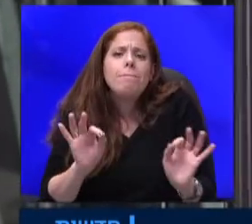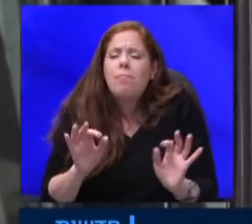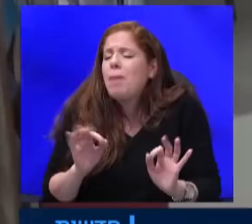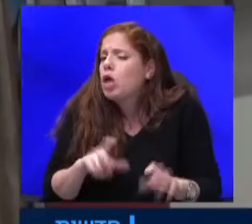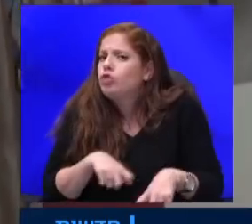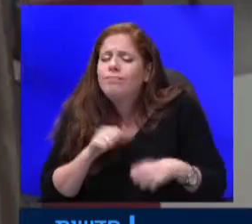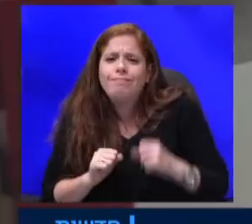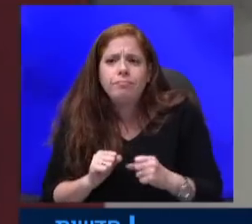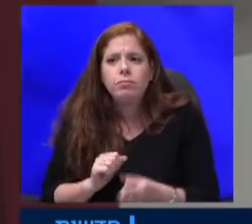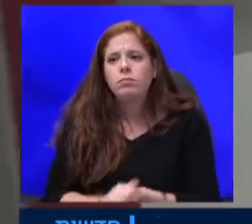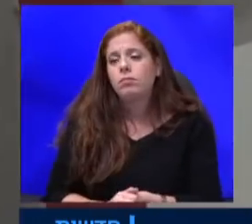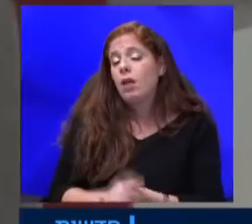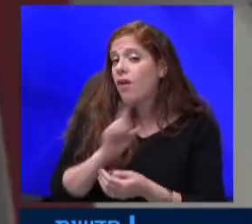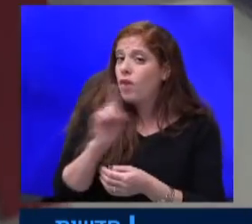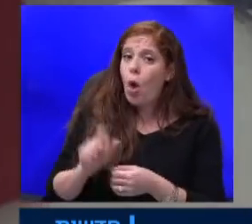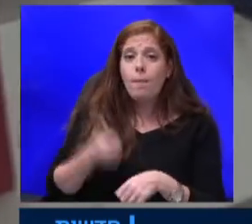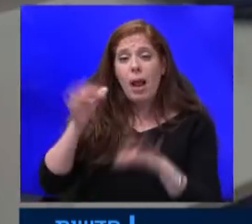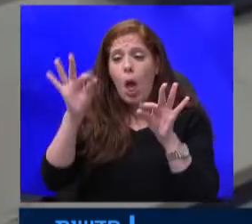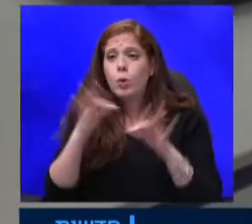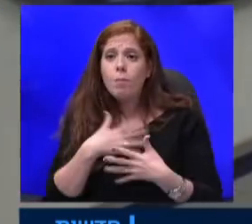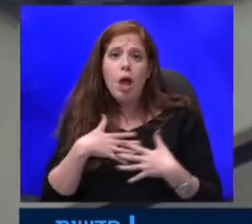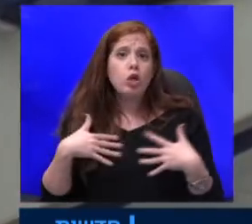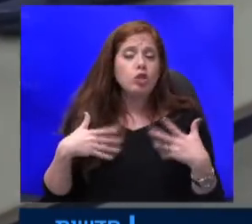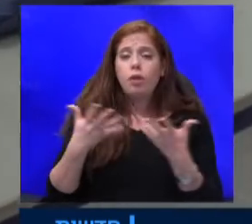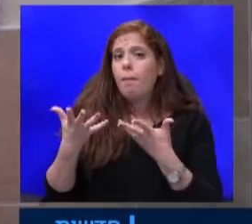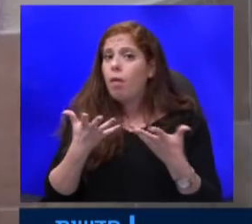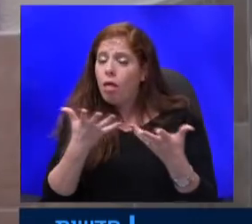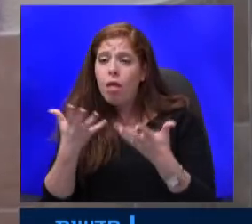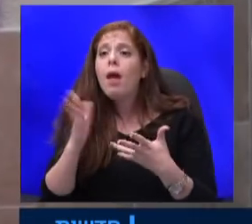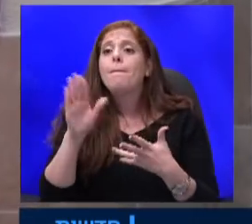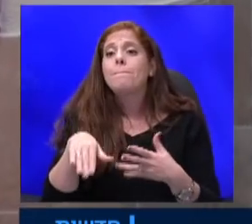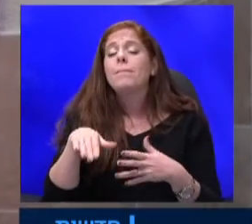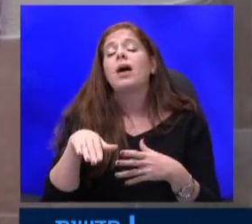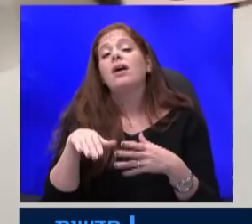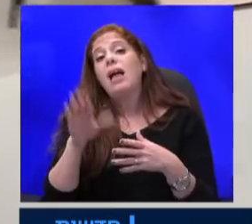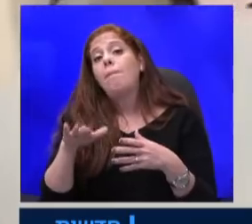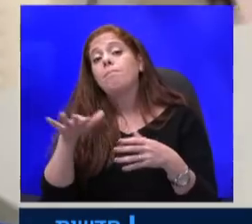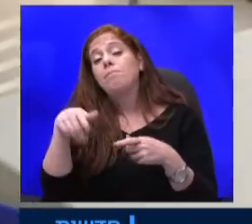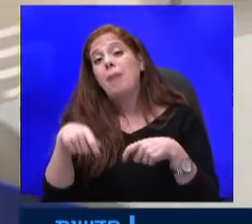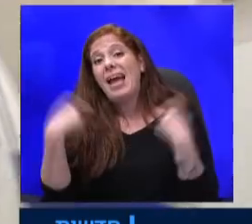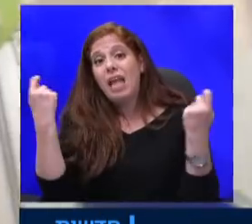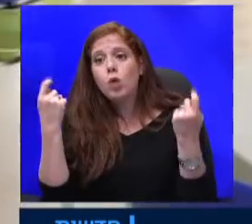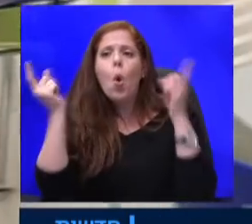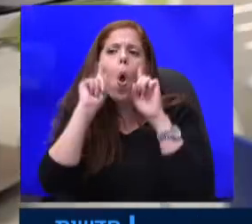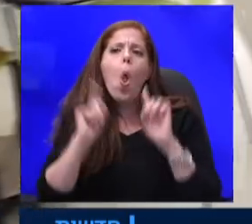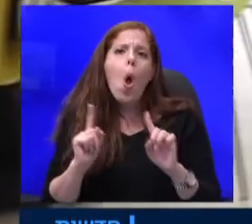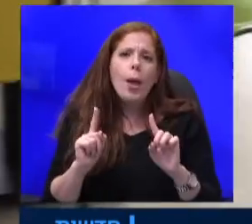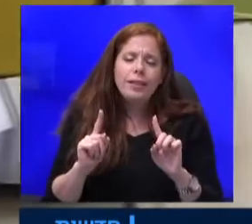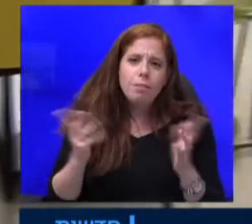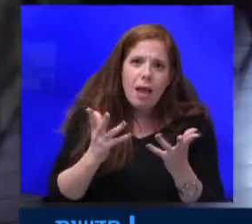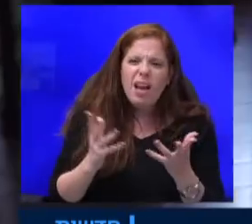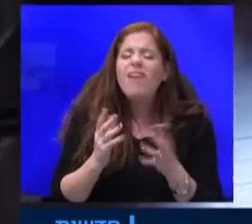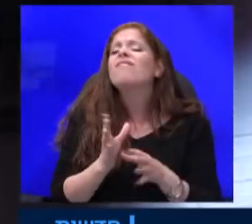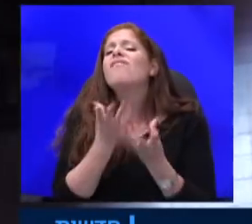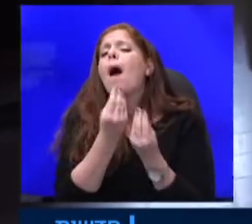באוויר. בין הנושאים שנותרו ללא הכרעת הממשלה, סוגיית מערכת החינוך, המעסיקה מיליוני הורים וילדים